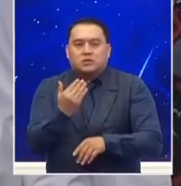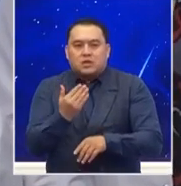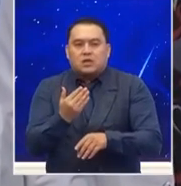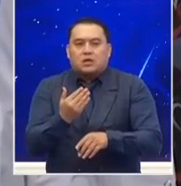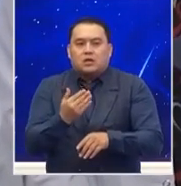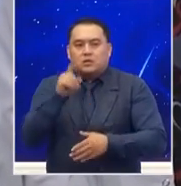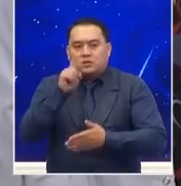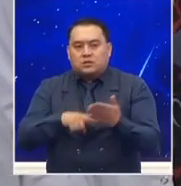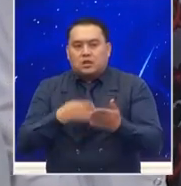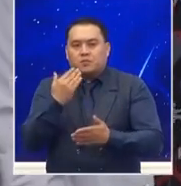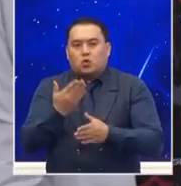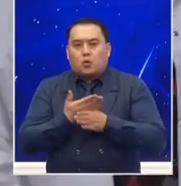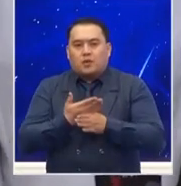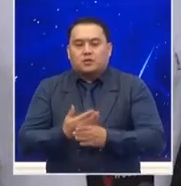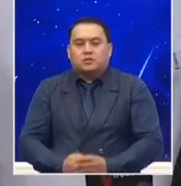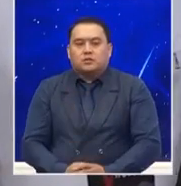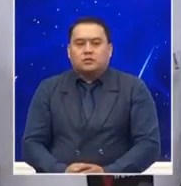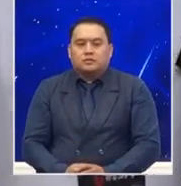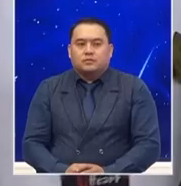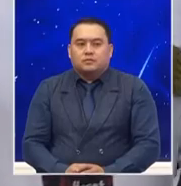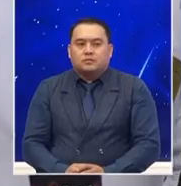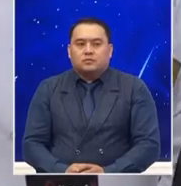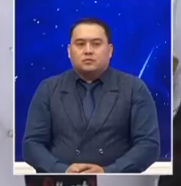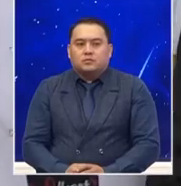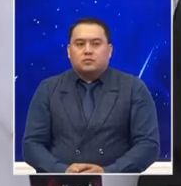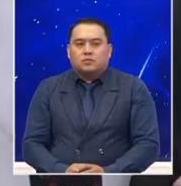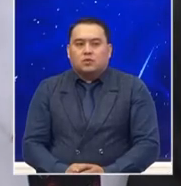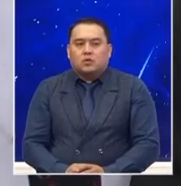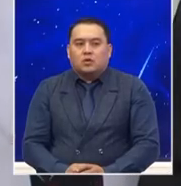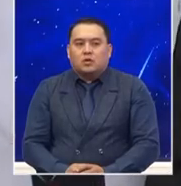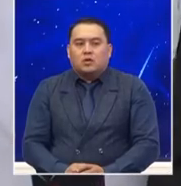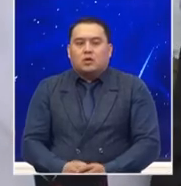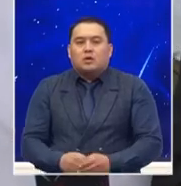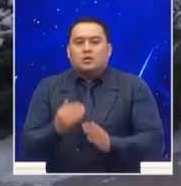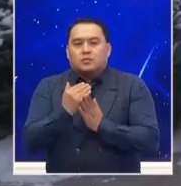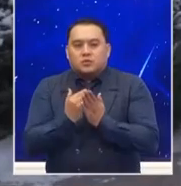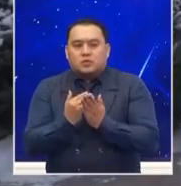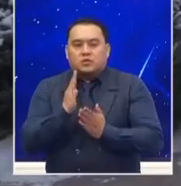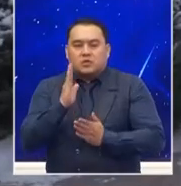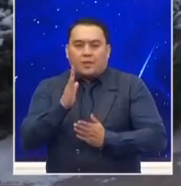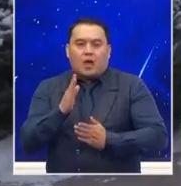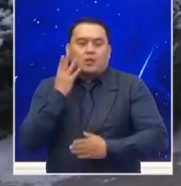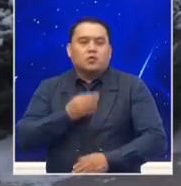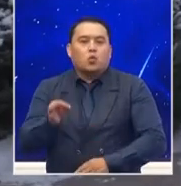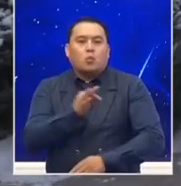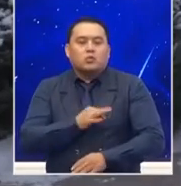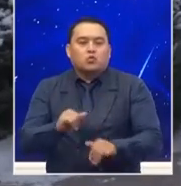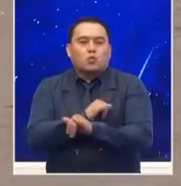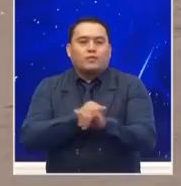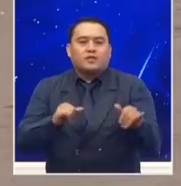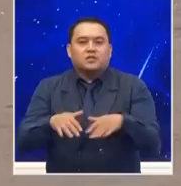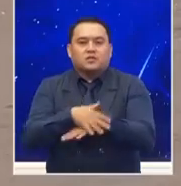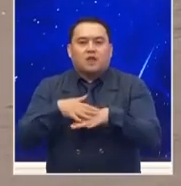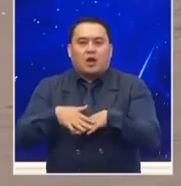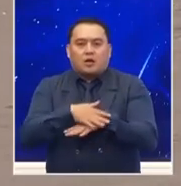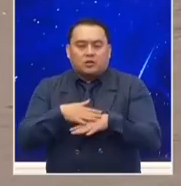жағдай жасаймыз, көмектесеміз. Жақсы ма? Дұрыс. Халыққа қызмет жасаңдар. Жетісуда демографиялық өсім жоғары.